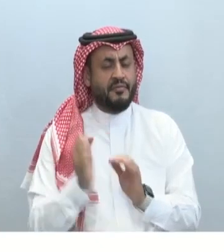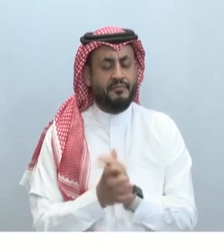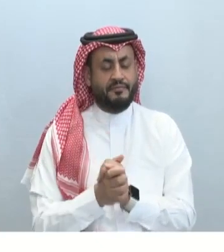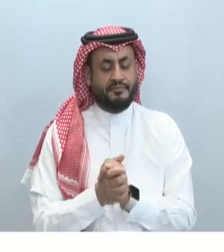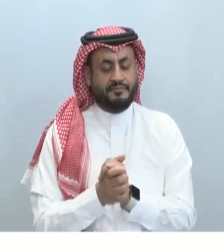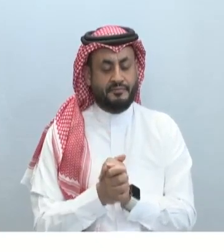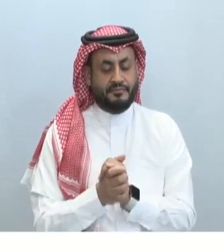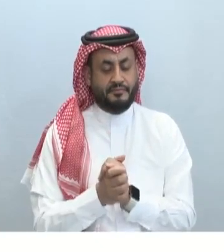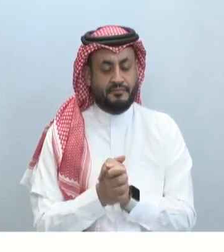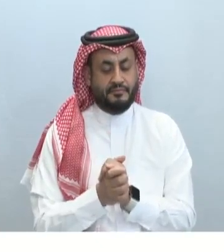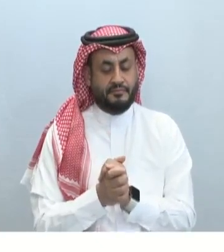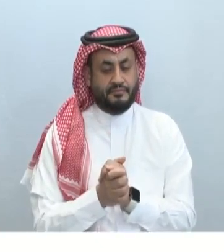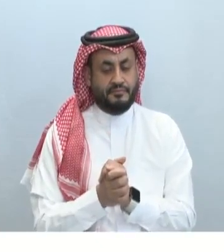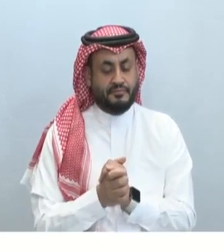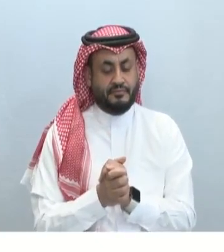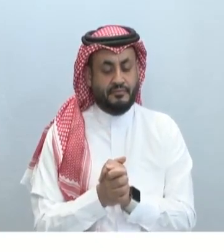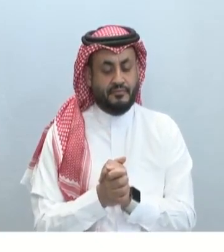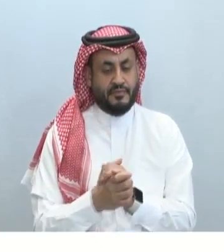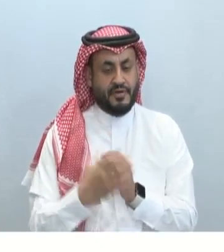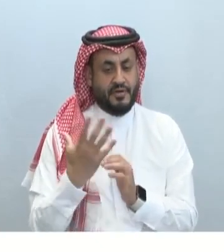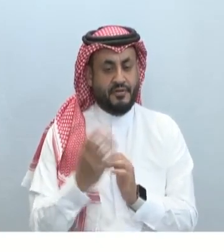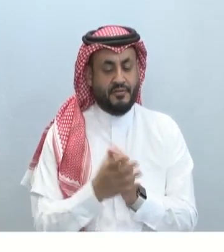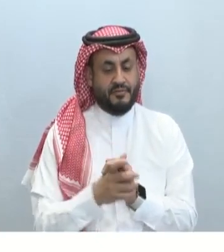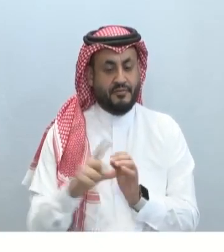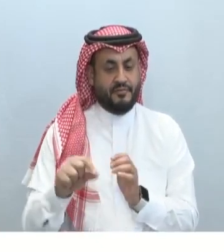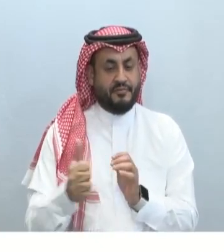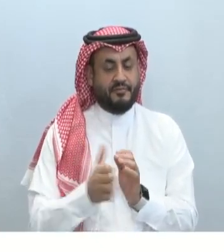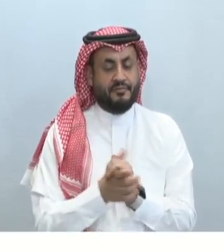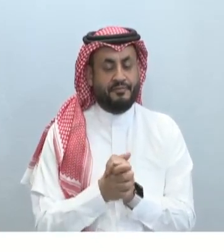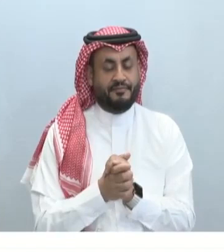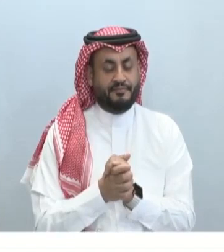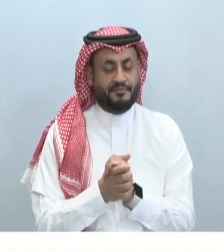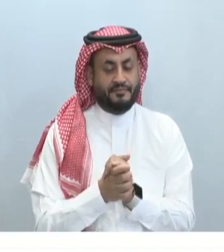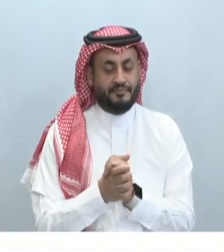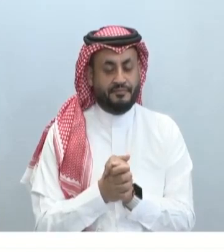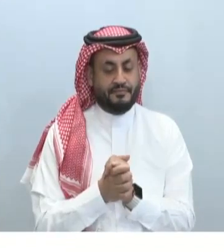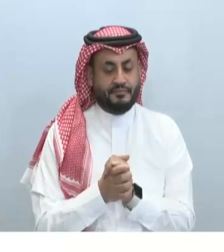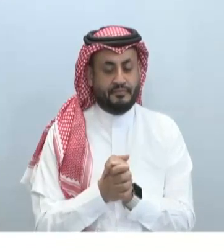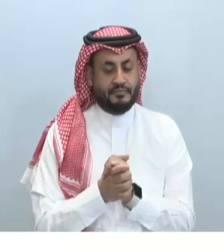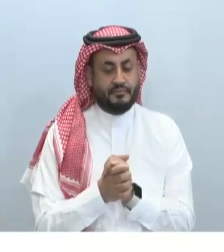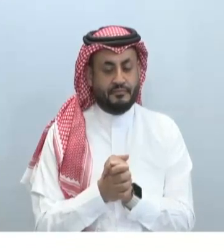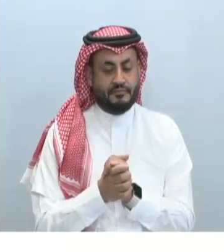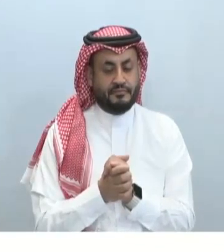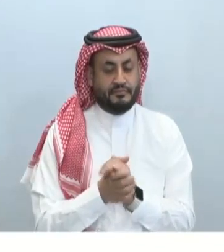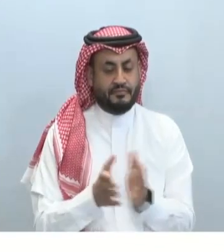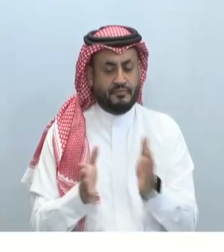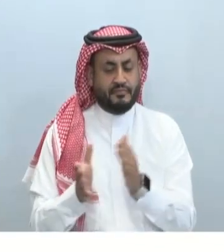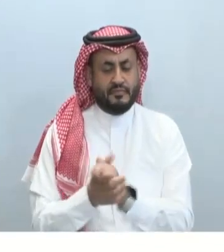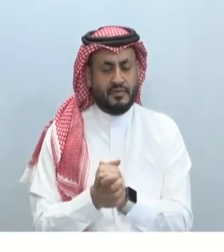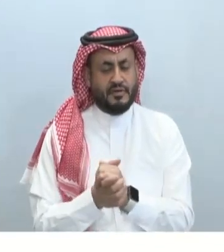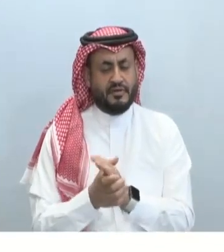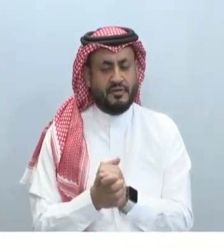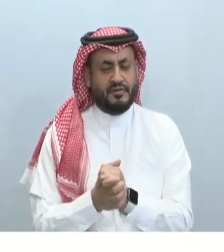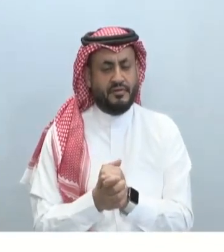والرابعه احسنتم والخامسه بارك الله فيكم ابنائي وبناتي من معاني الحديث